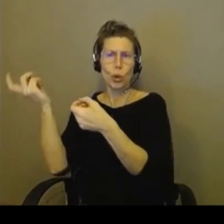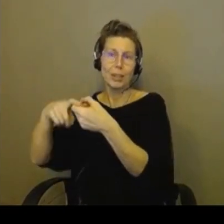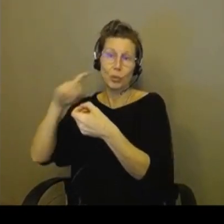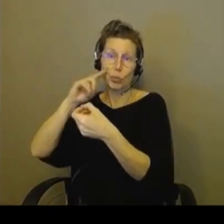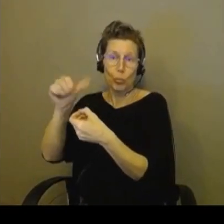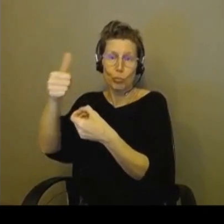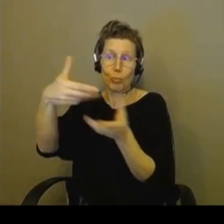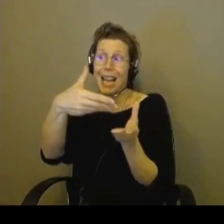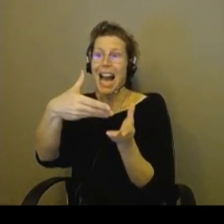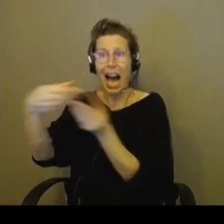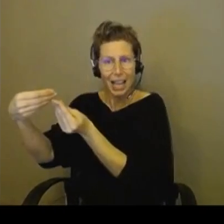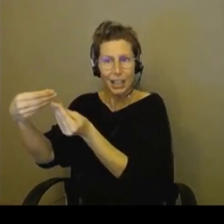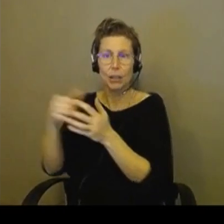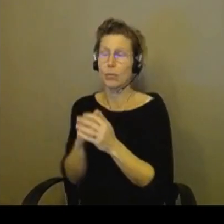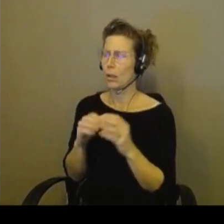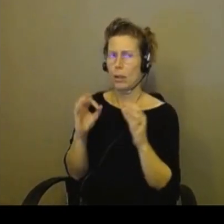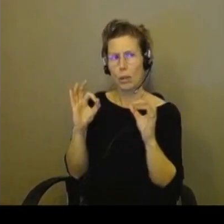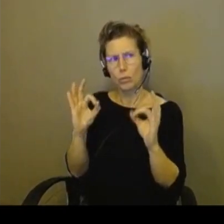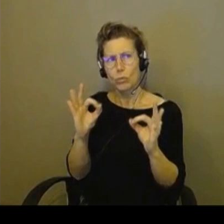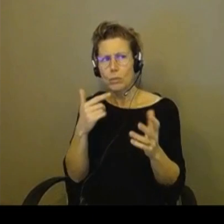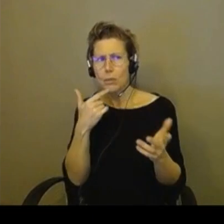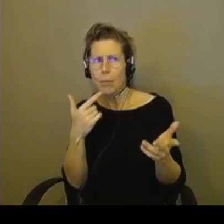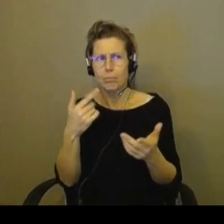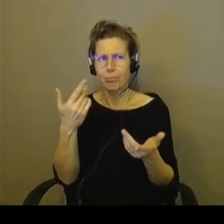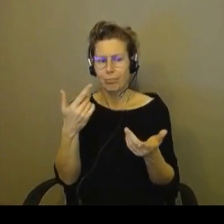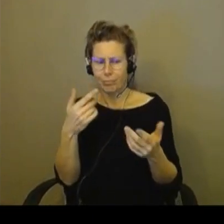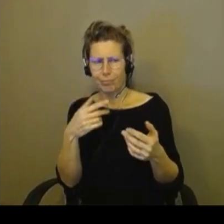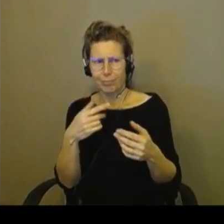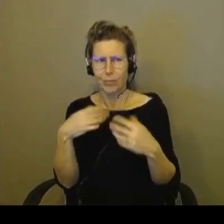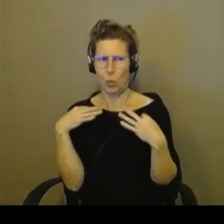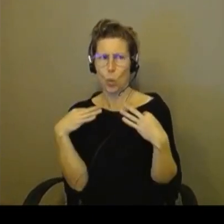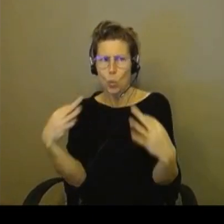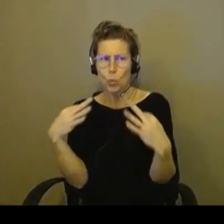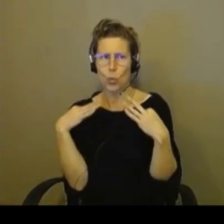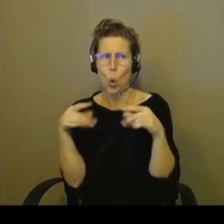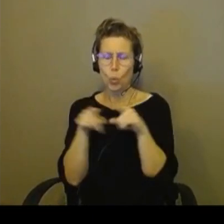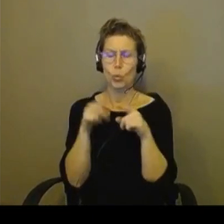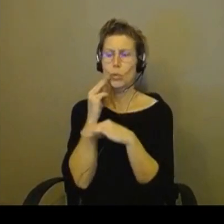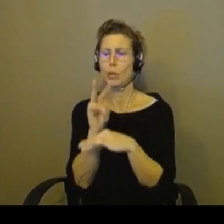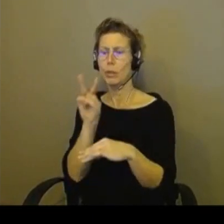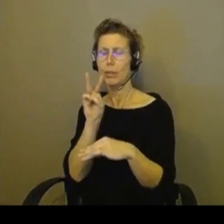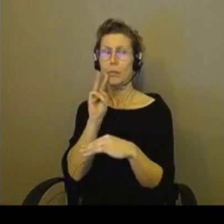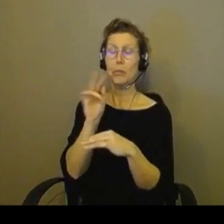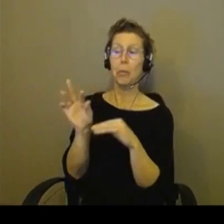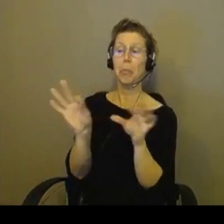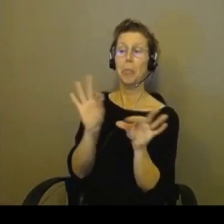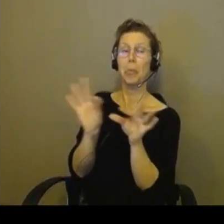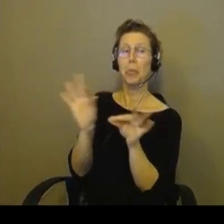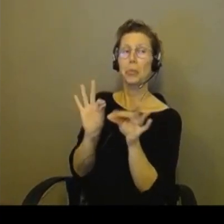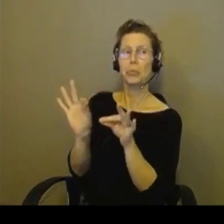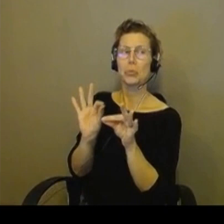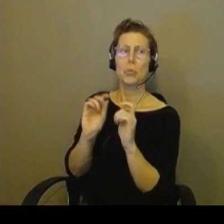neutre, impartial, surtout quand on appartient à une maison qui a déjà une société historique de transport comme SNCF